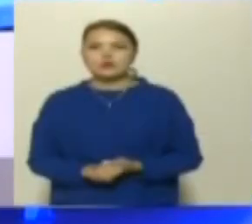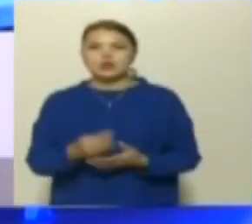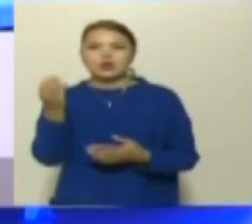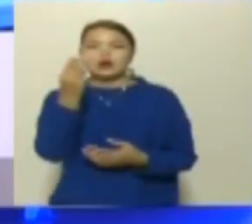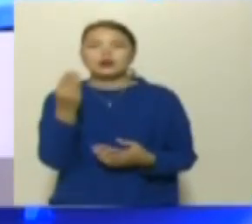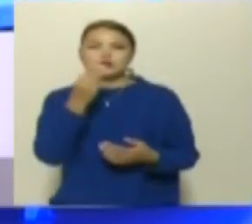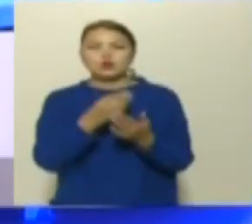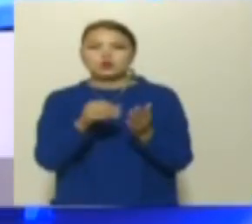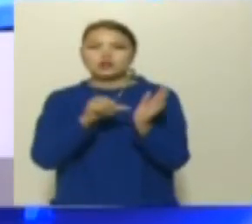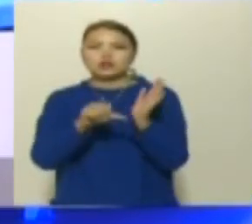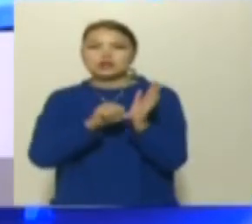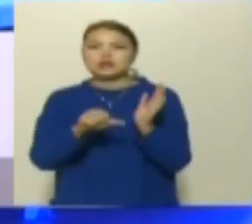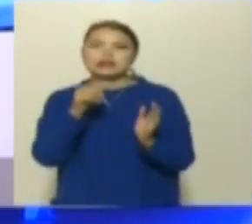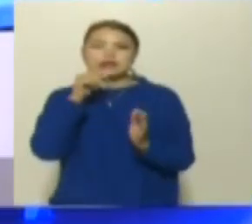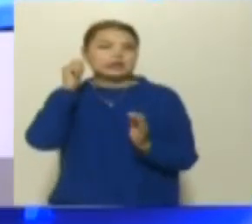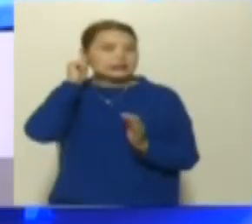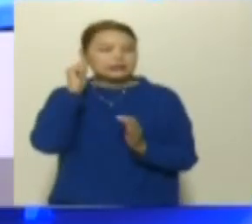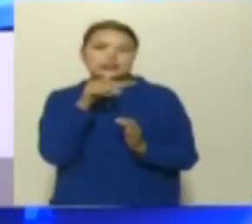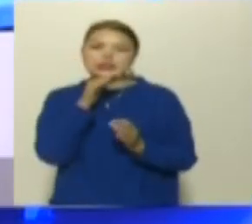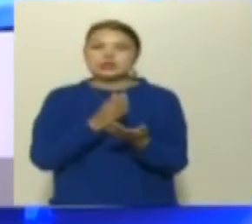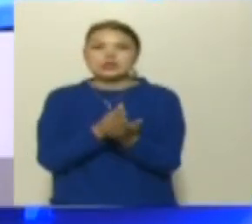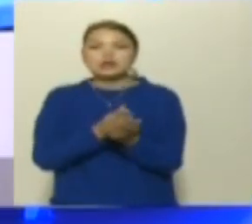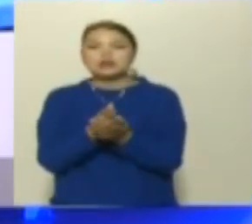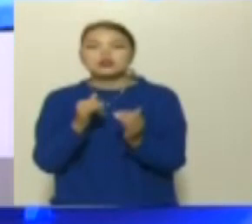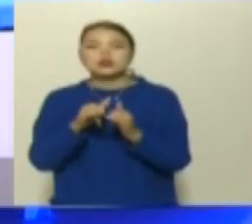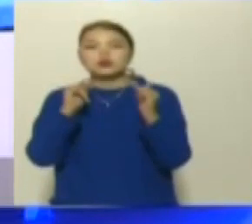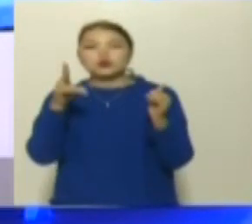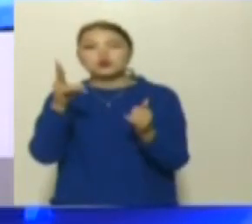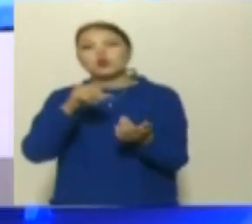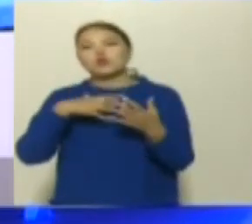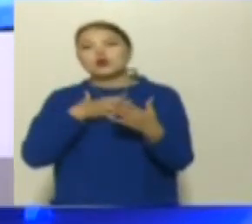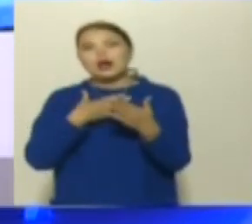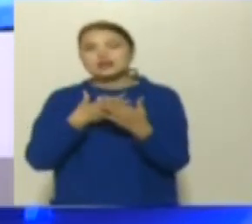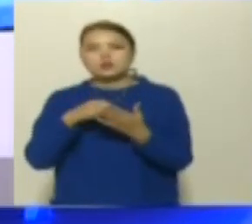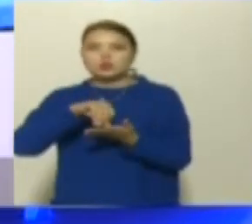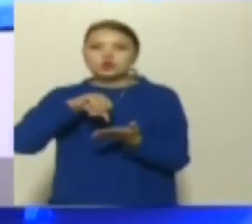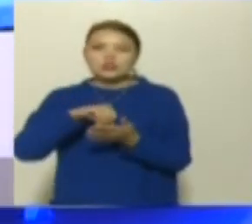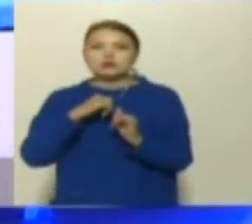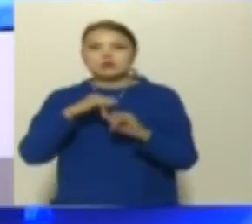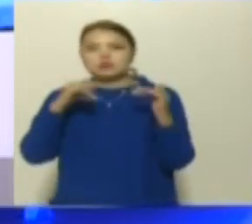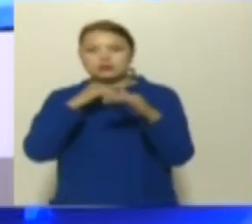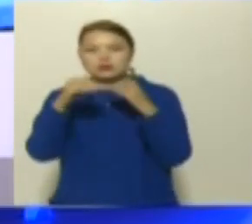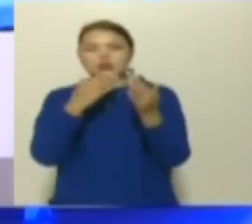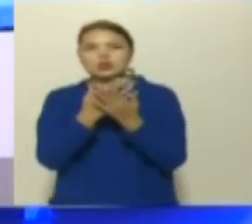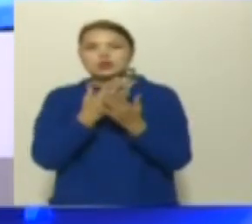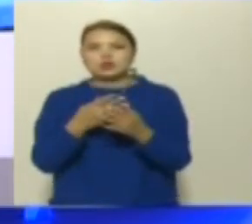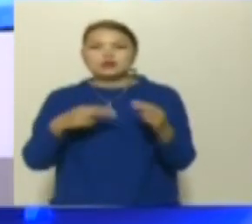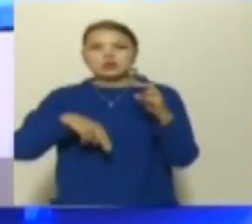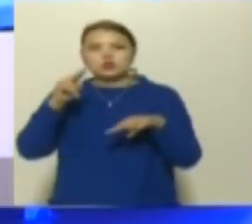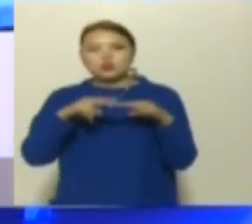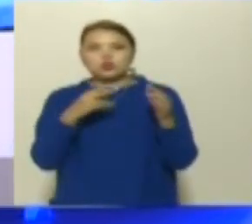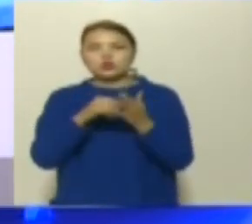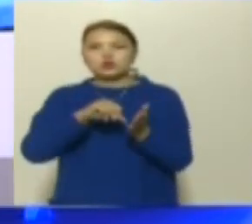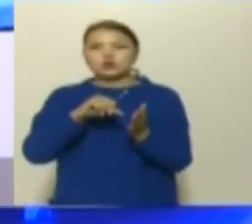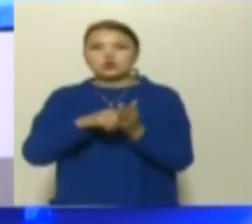Ақтау қаласының 60 жылдығы мерейтойына орай шаһардың әлеуметтік дамуына үлес қосқандар марапатталды. Салтанатты шарада қаланың құрылуына